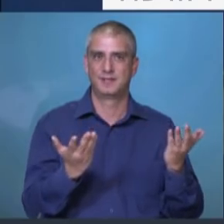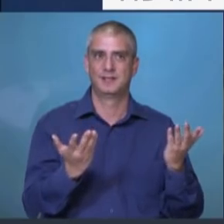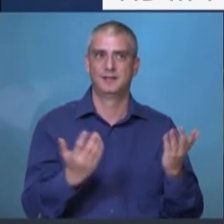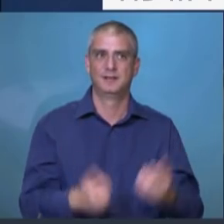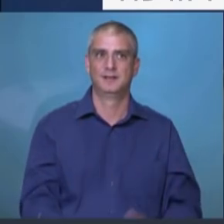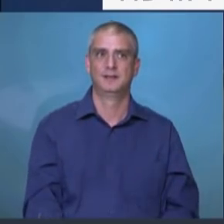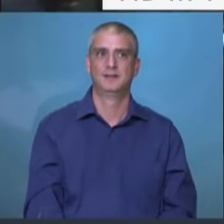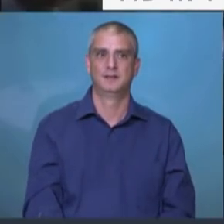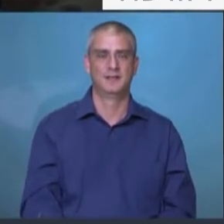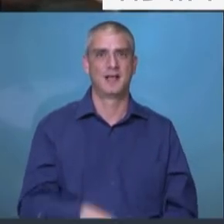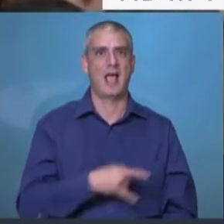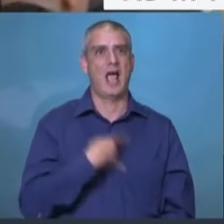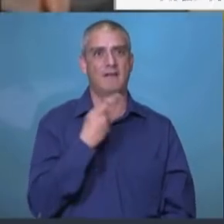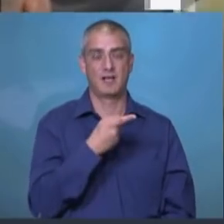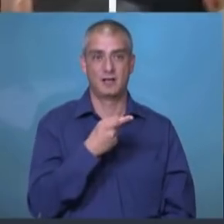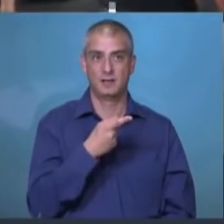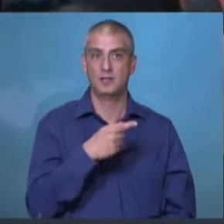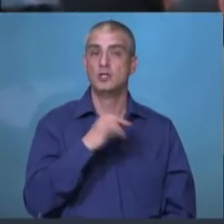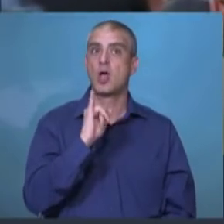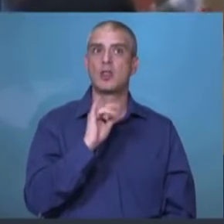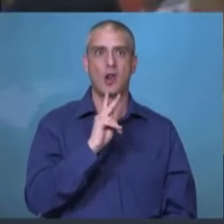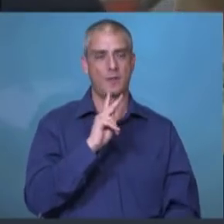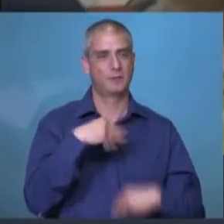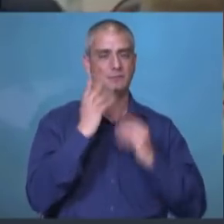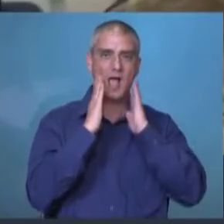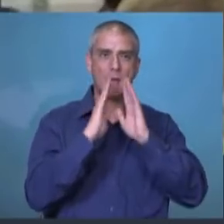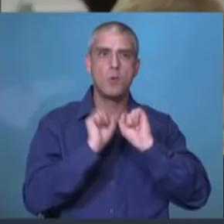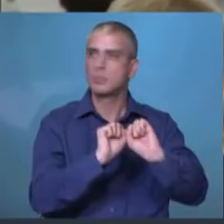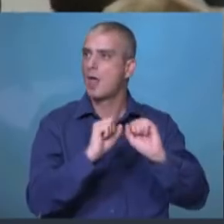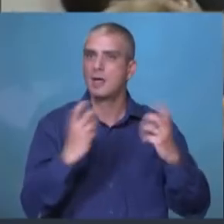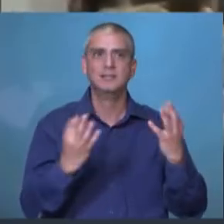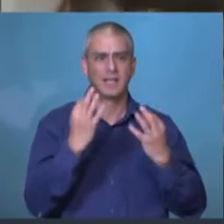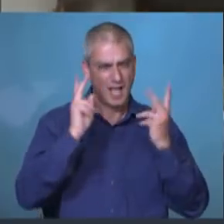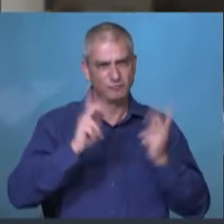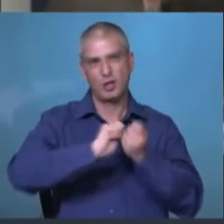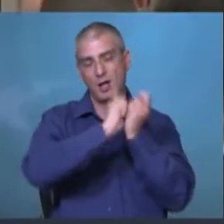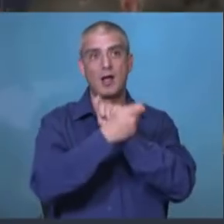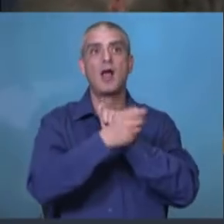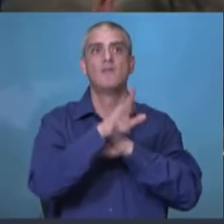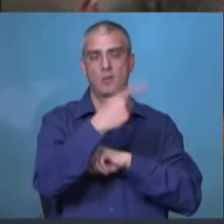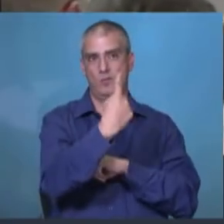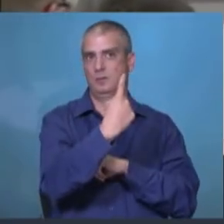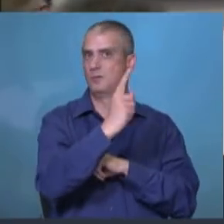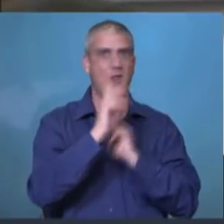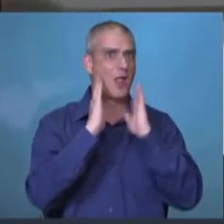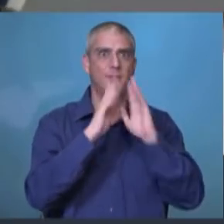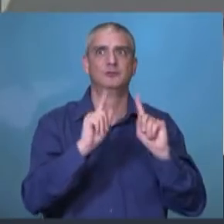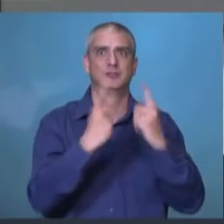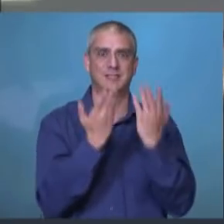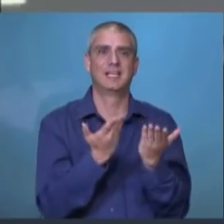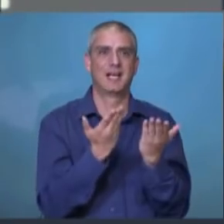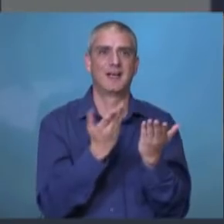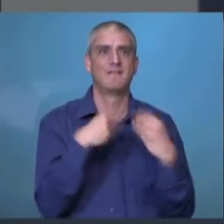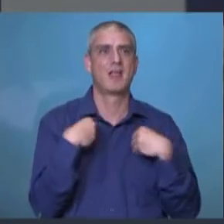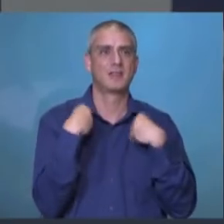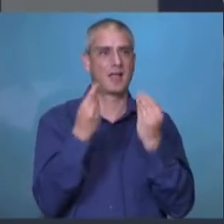this experience. יורגן קלופ לא הפסיק להחדיר אמונה בשחקניו שהמהפך אפשרי, אבל גם הוא כנראה לא האמין שזה יקרה, ונתן להם